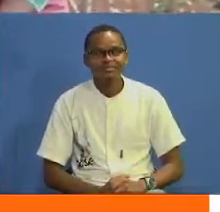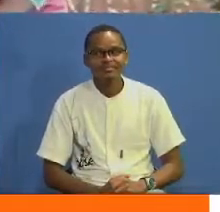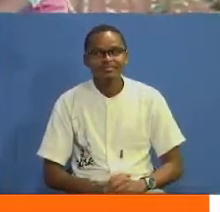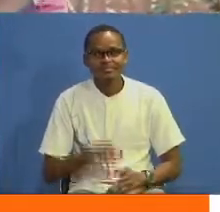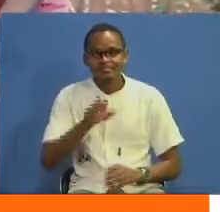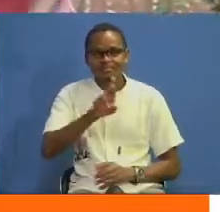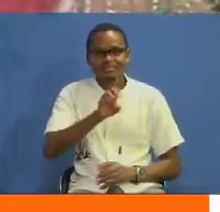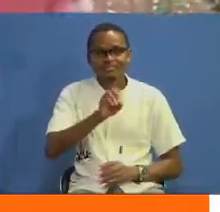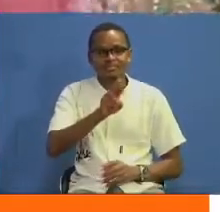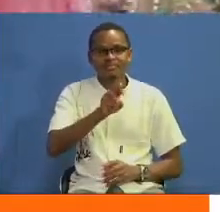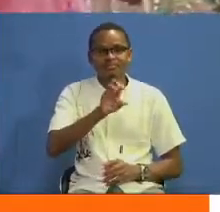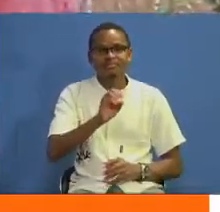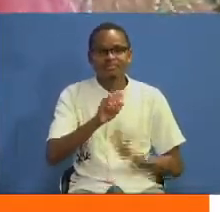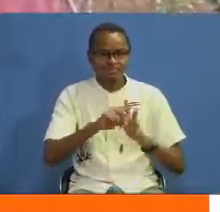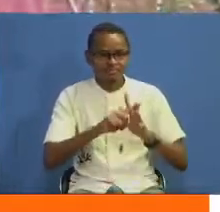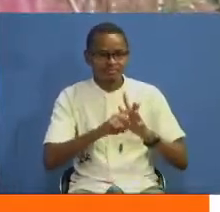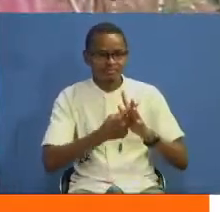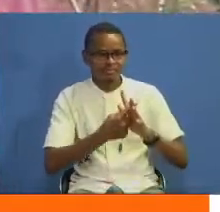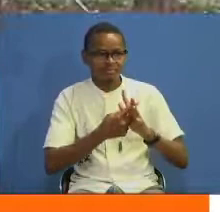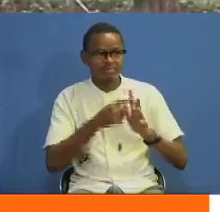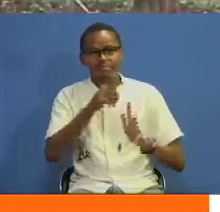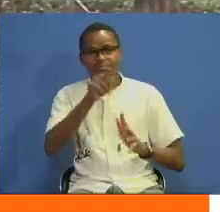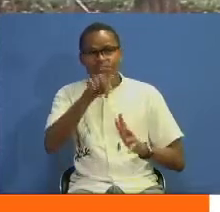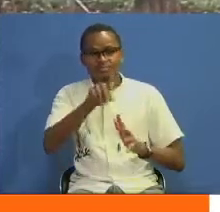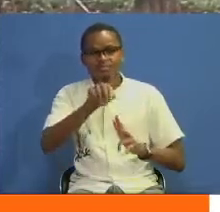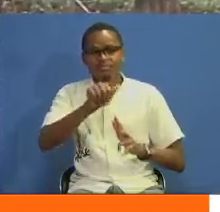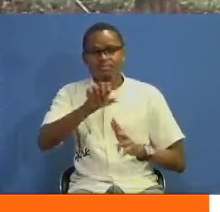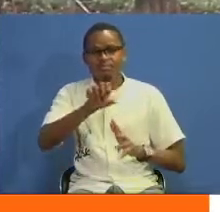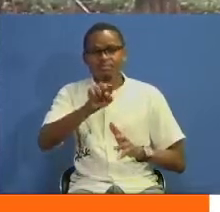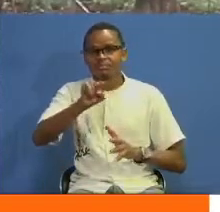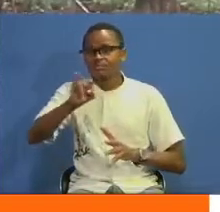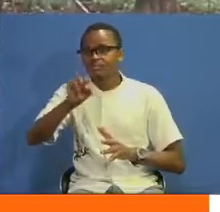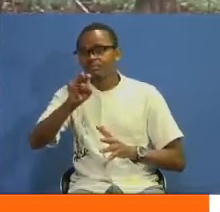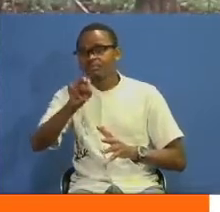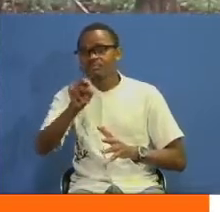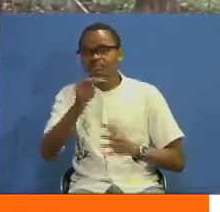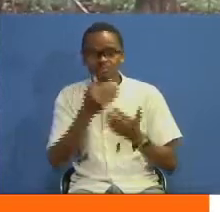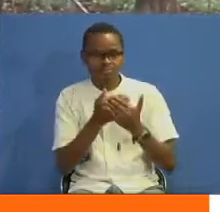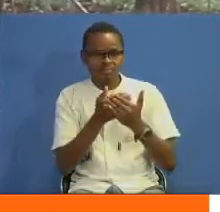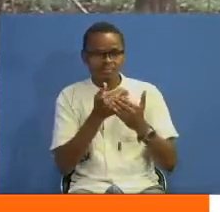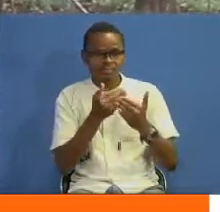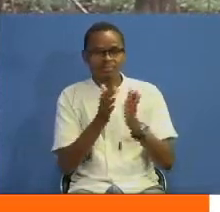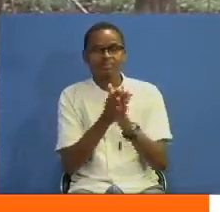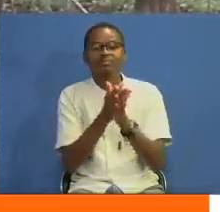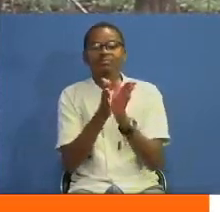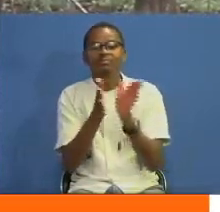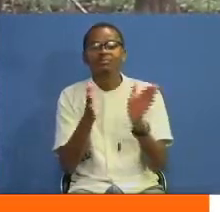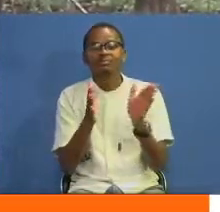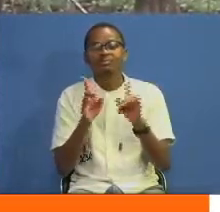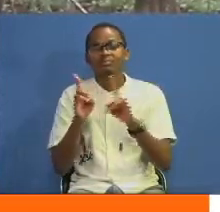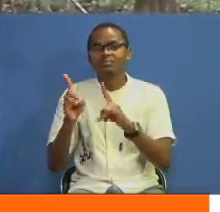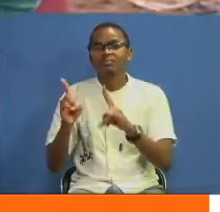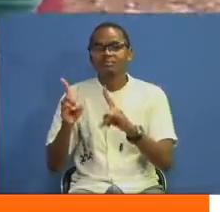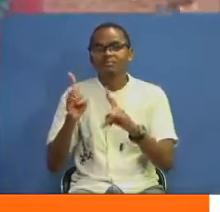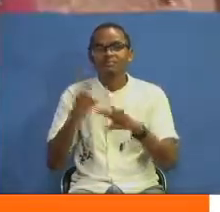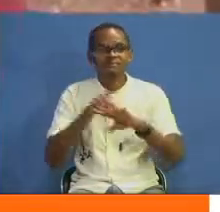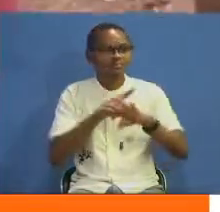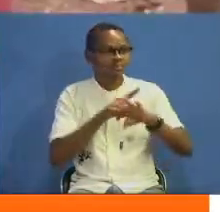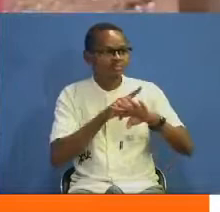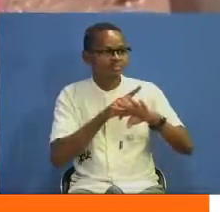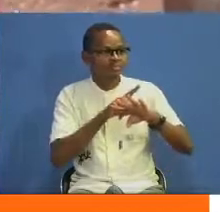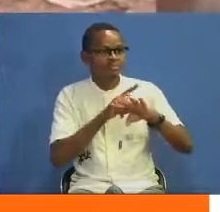Rono alianza kwa kupanda miche za karakara kwenye ekari 3 kabla ya kupanua ukulima huu kufikia